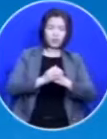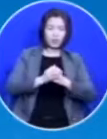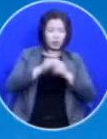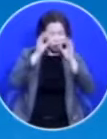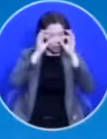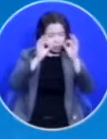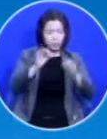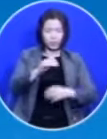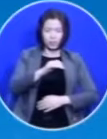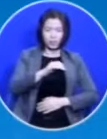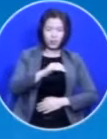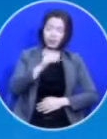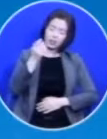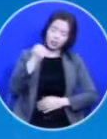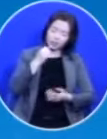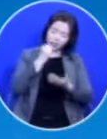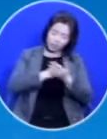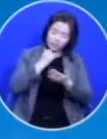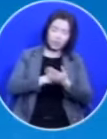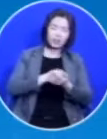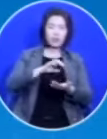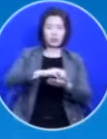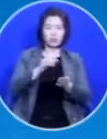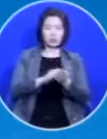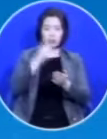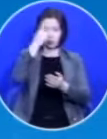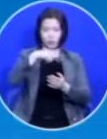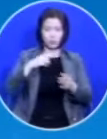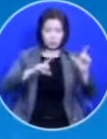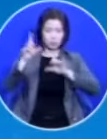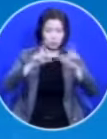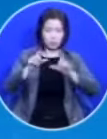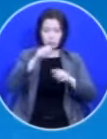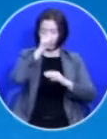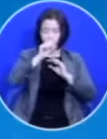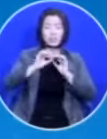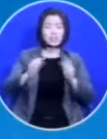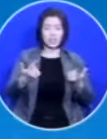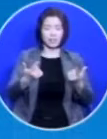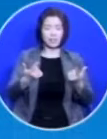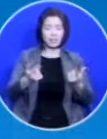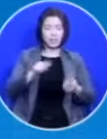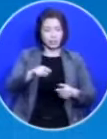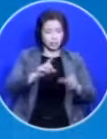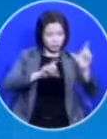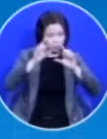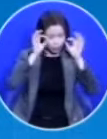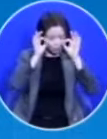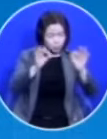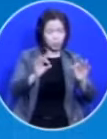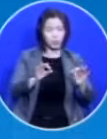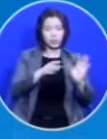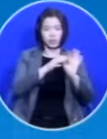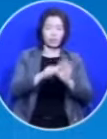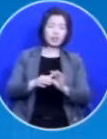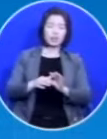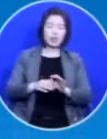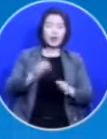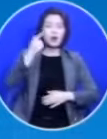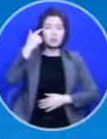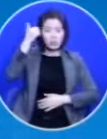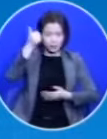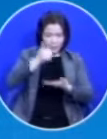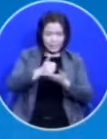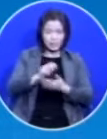너무 민망할 정도로 꼬리 말이 아니신 그런 모습을 보면서 목사님 목사님은 어떻게